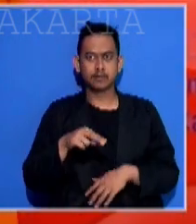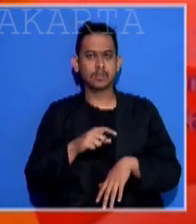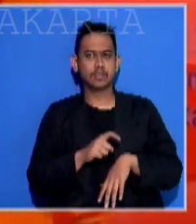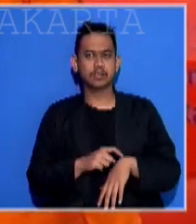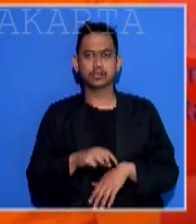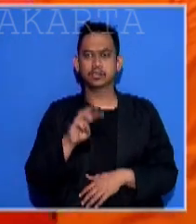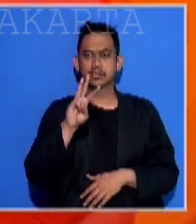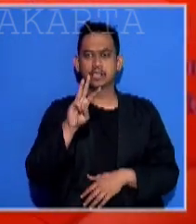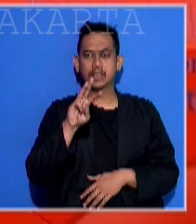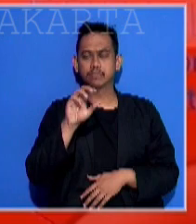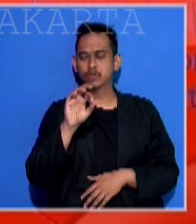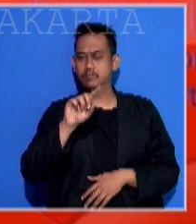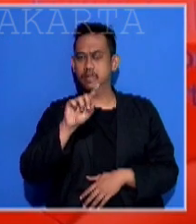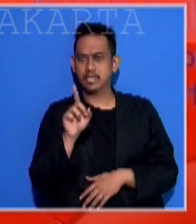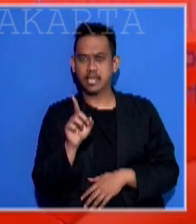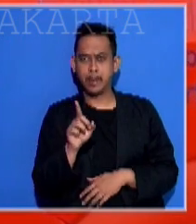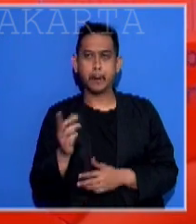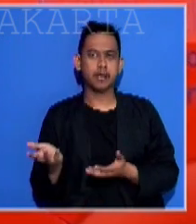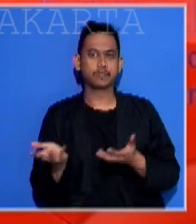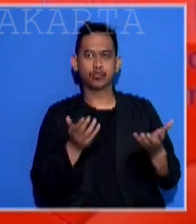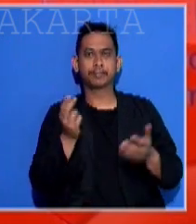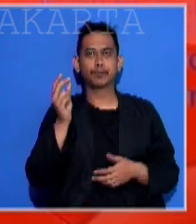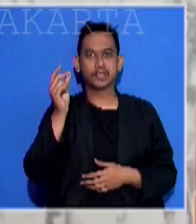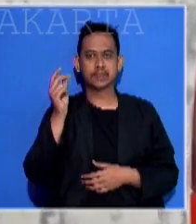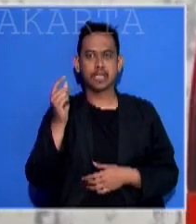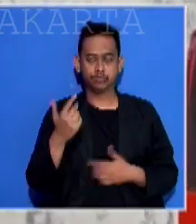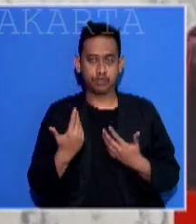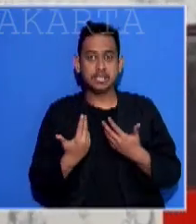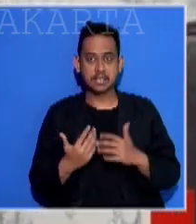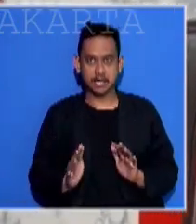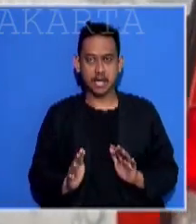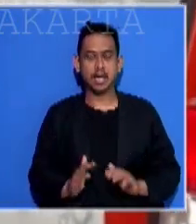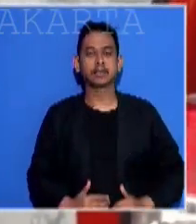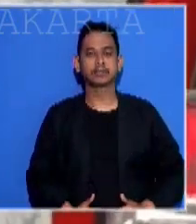dan korban berhasil ditemukan dan dilarikan ke rumah sakit terdekat.